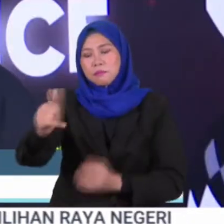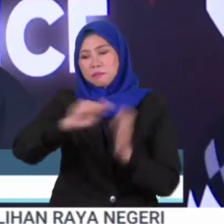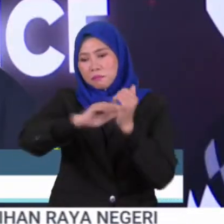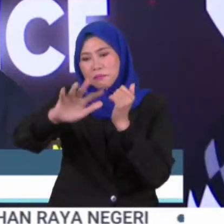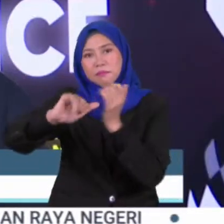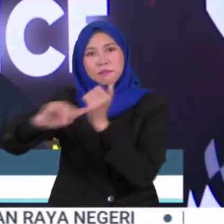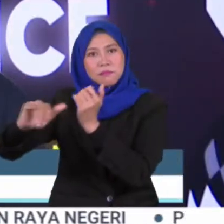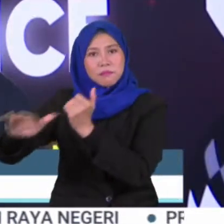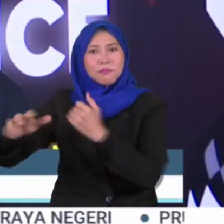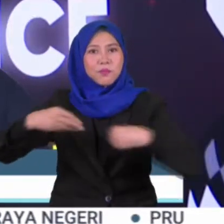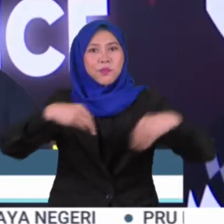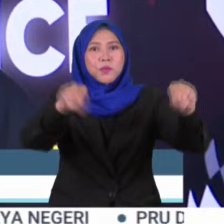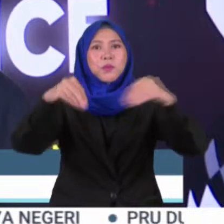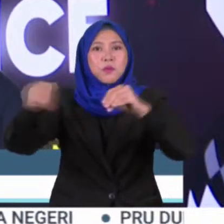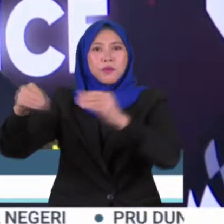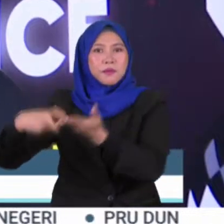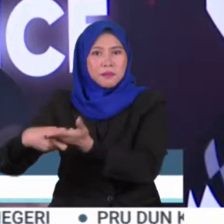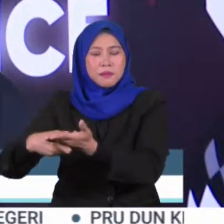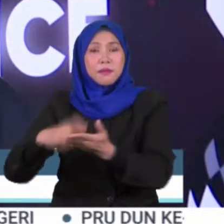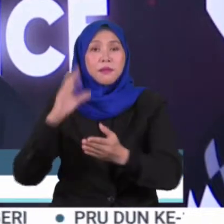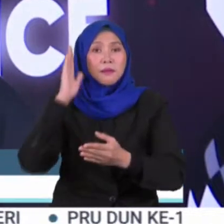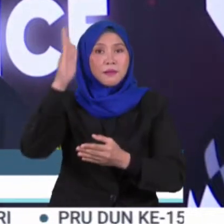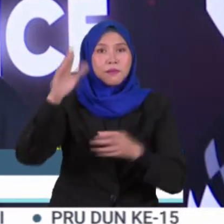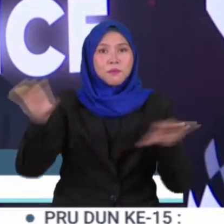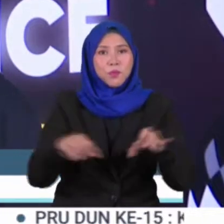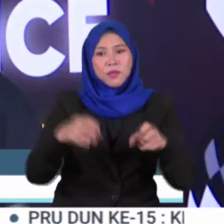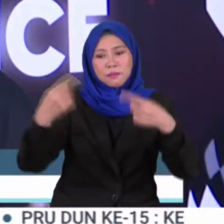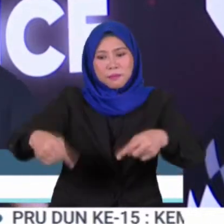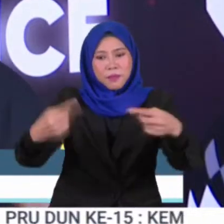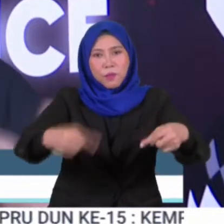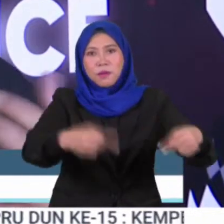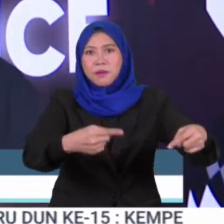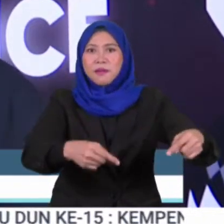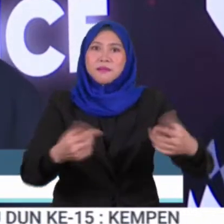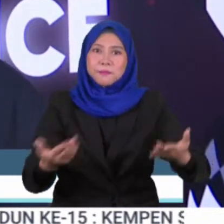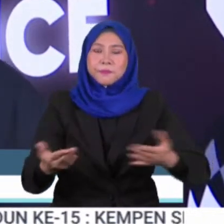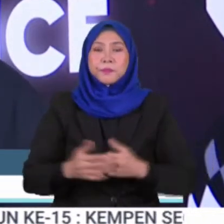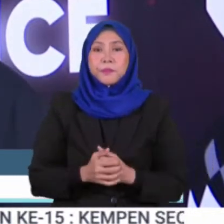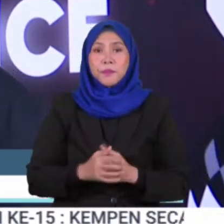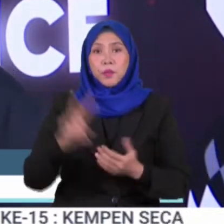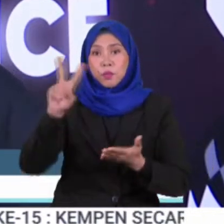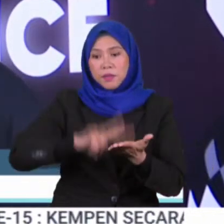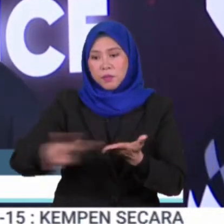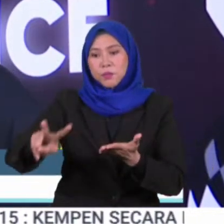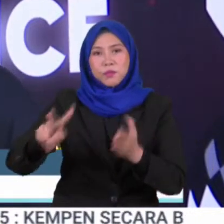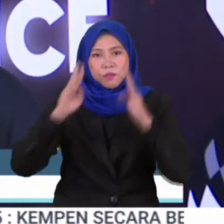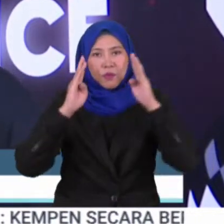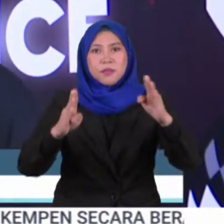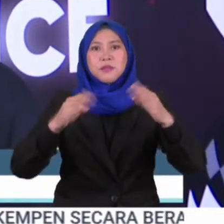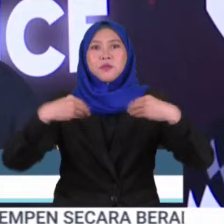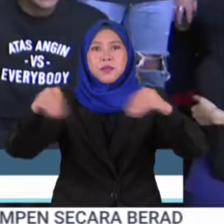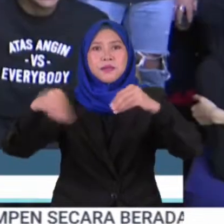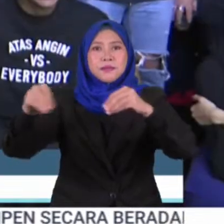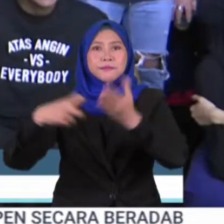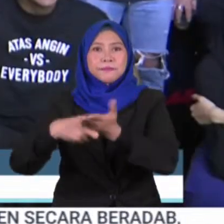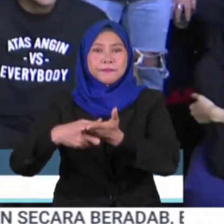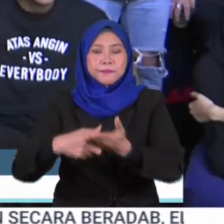bagi pamphlet untuk orang jual. So kita orang akan buat kontes. So these 2 weeks memang untuk menjual je lah sebenarnya.